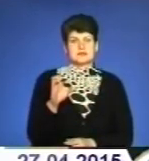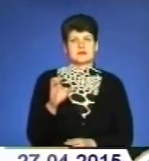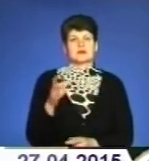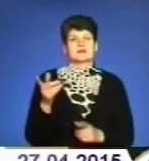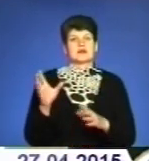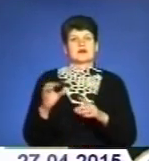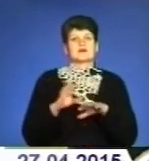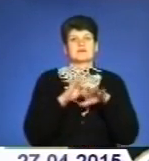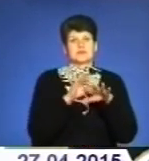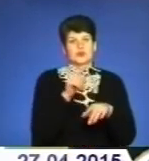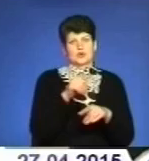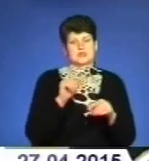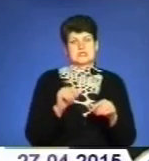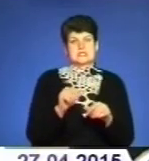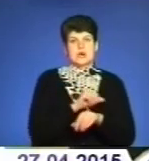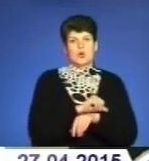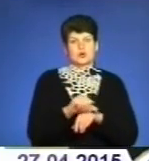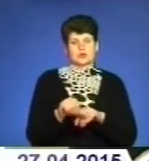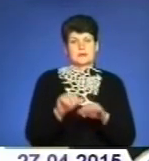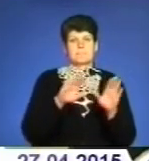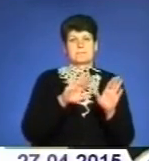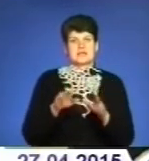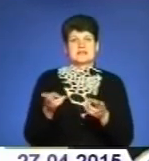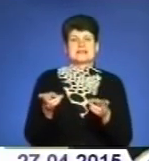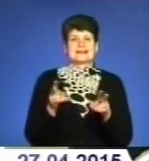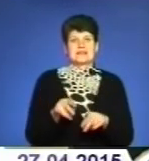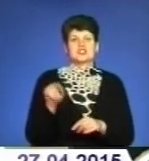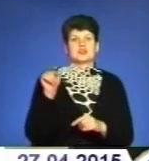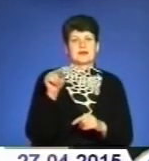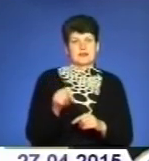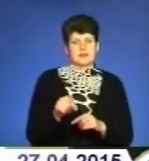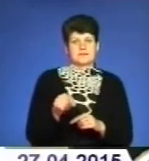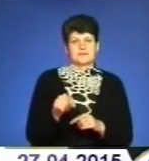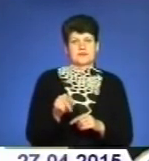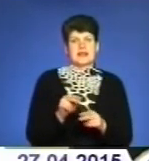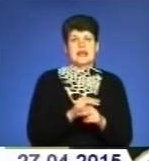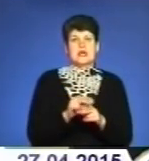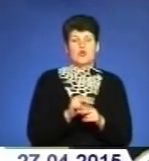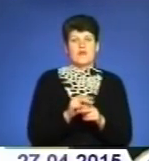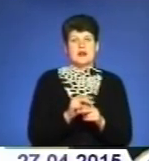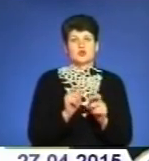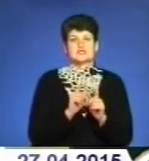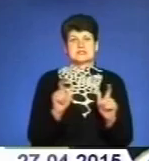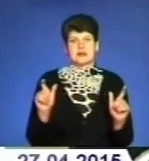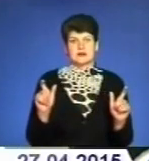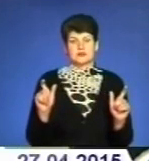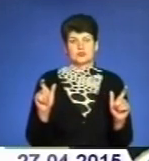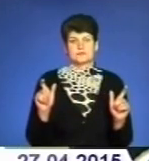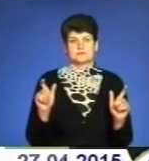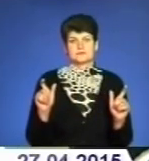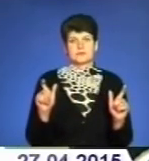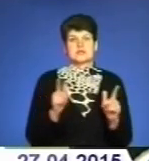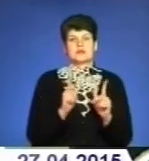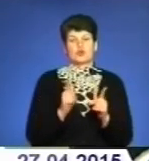за кордон. Значить, після залишення ним лікувального закладу, слідчим за